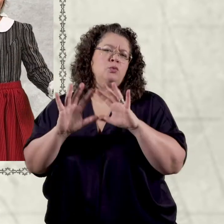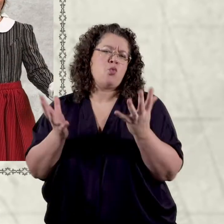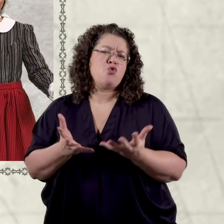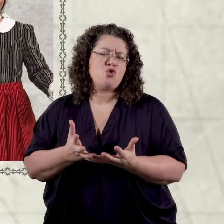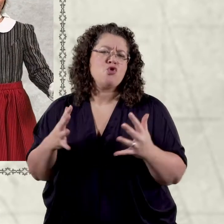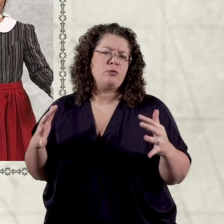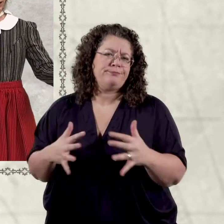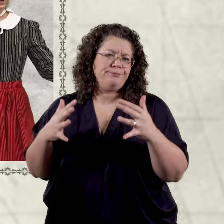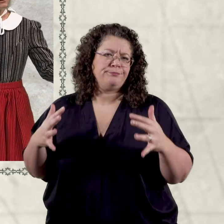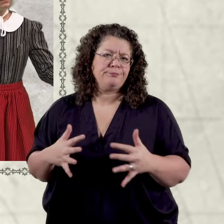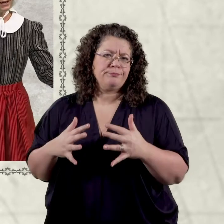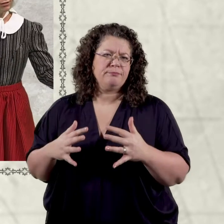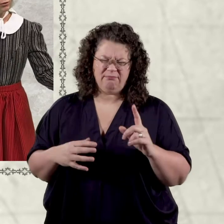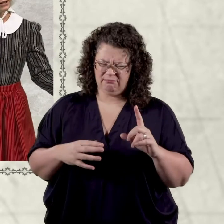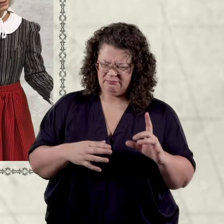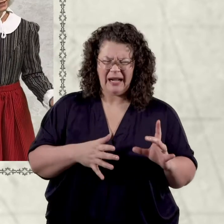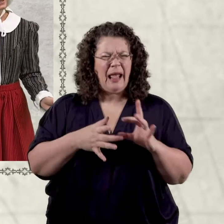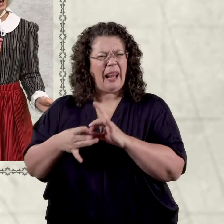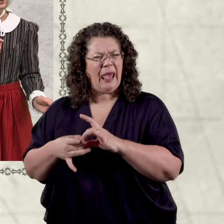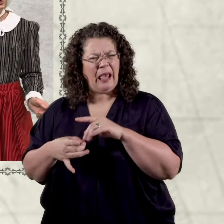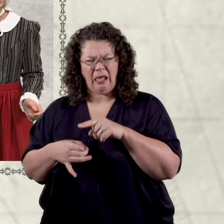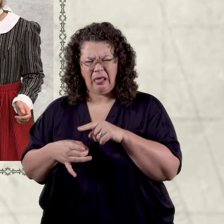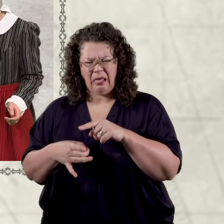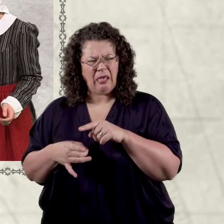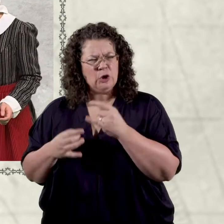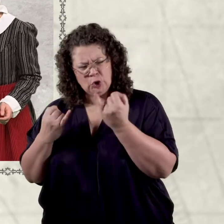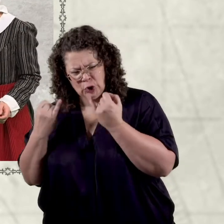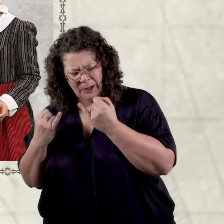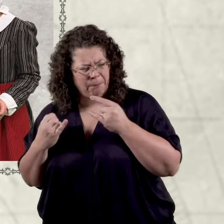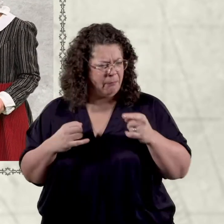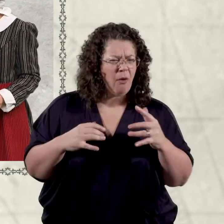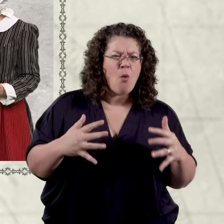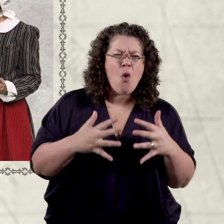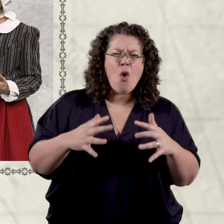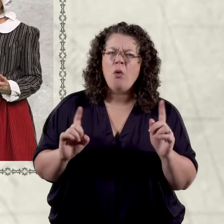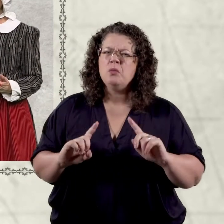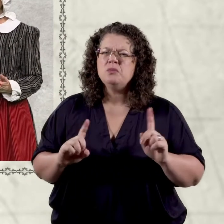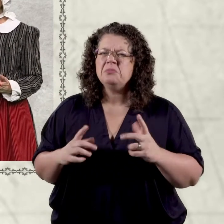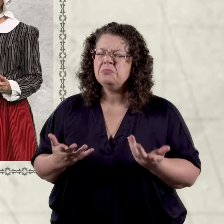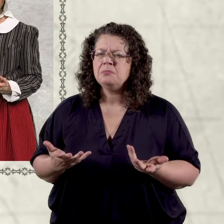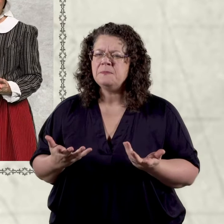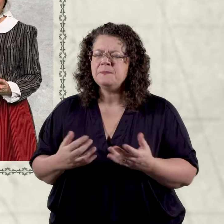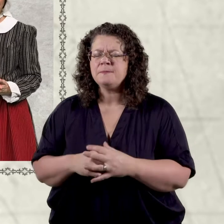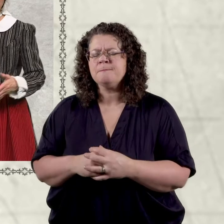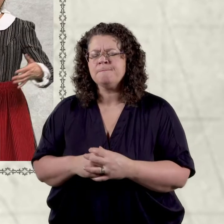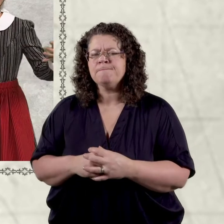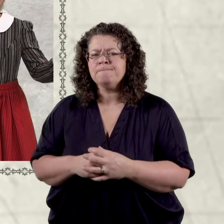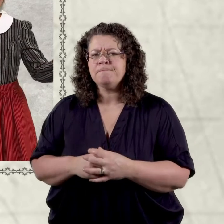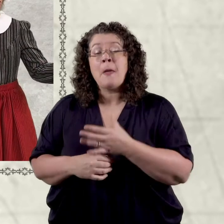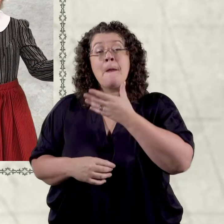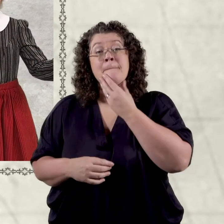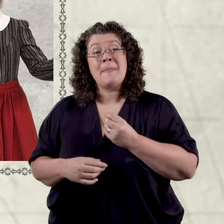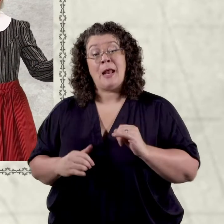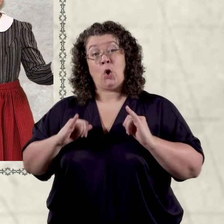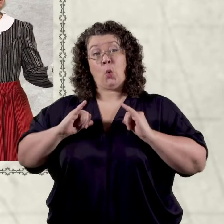byd cyntaf. Beth yw'r cysylltiad rhwng y ddafad a'r rhyfel yma? Ie.